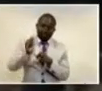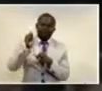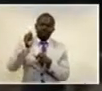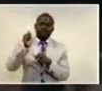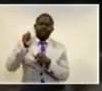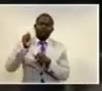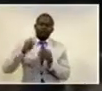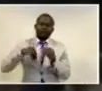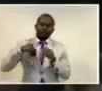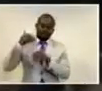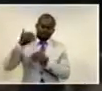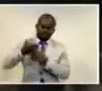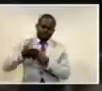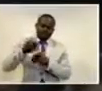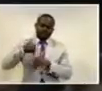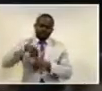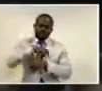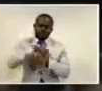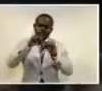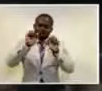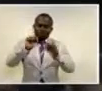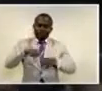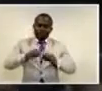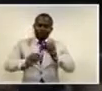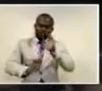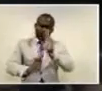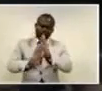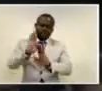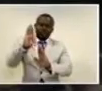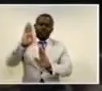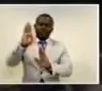bityo tukiteza imbere